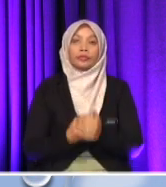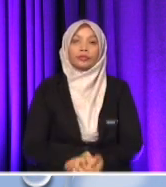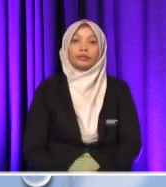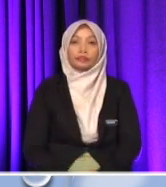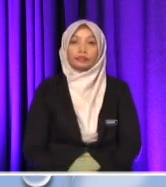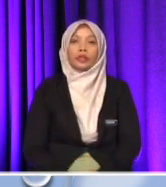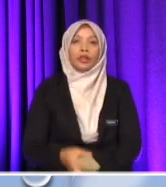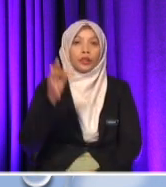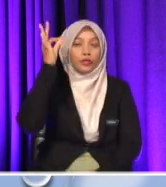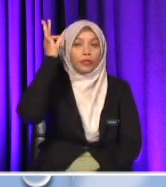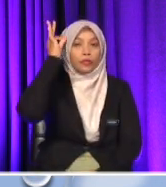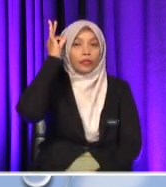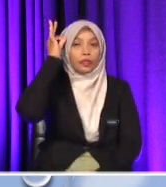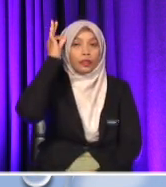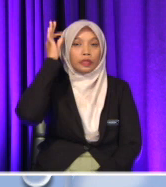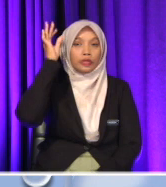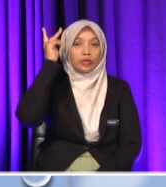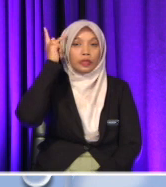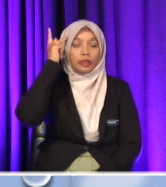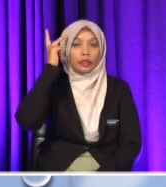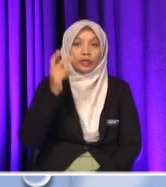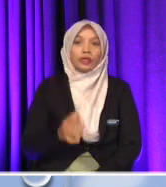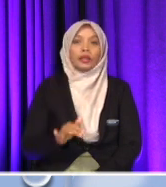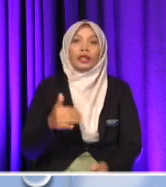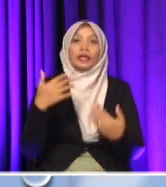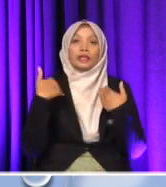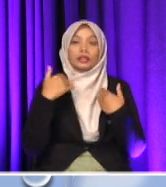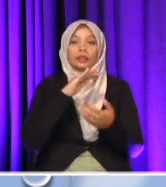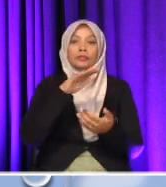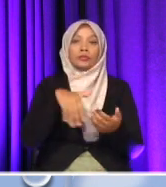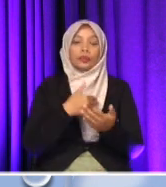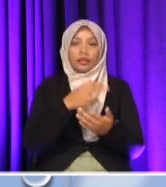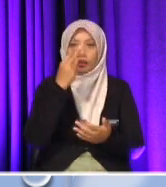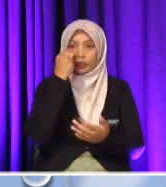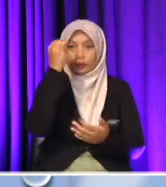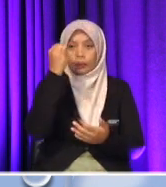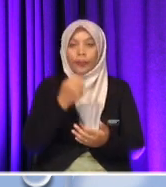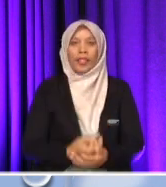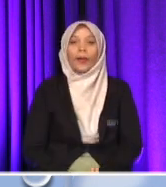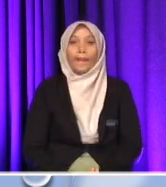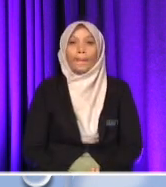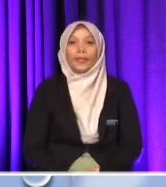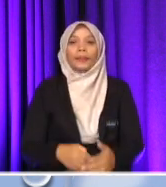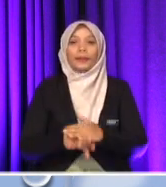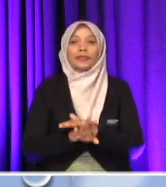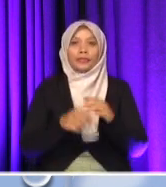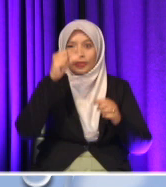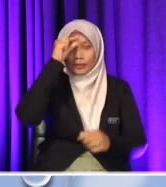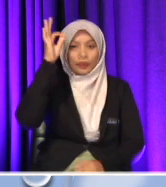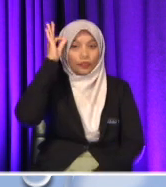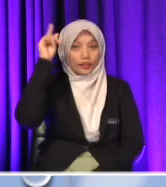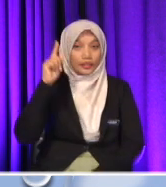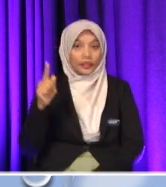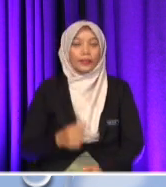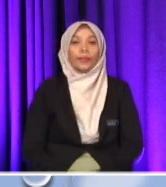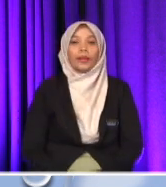bermaksud Fikri, bermaksud bukan Fikri sajalah, untuk semua yang ada tu dan semua untuk semua yang menonton. Termasuk Abang Fizi kat sini. Termasuk Abang Fizi. Baik.